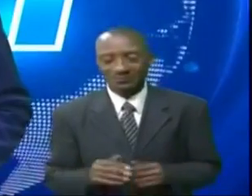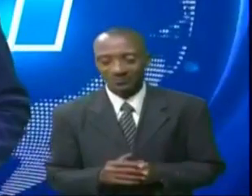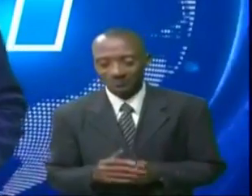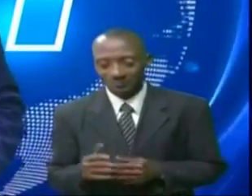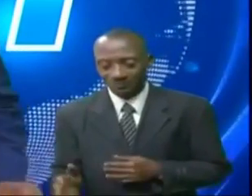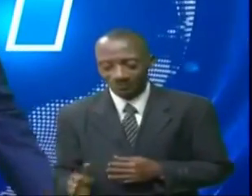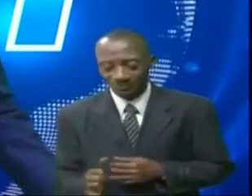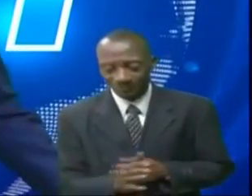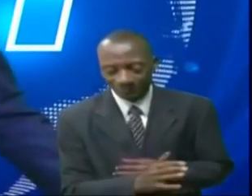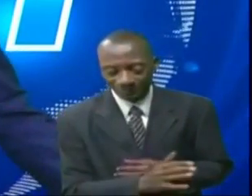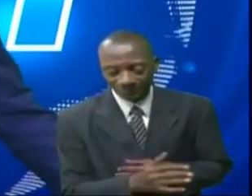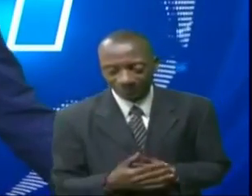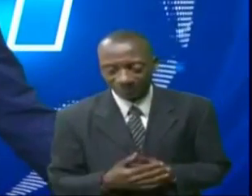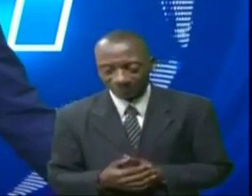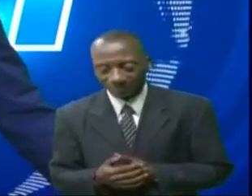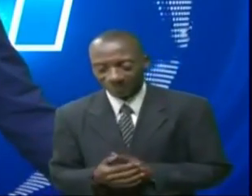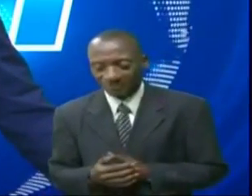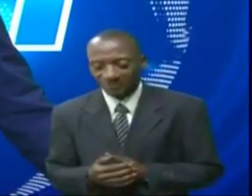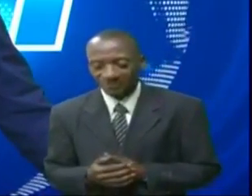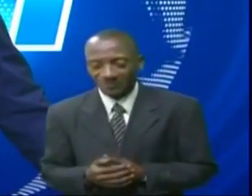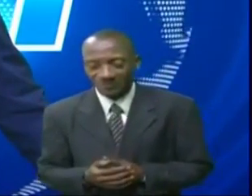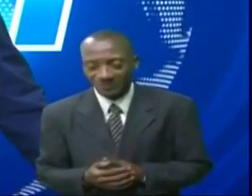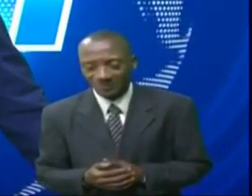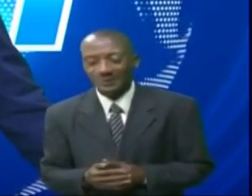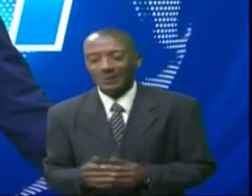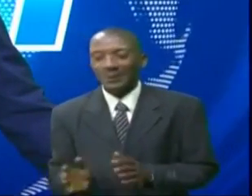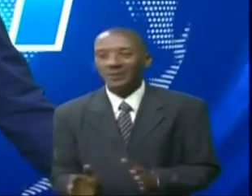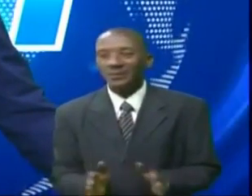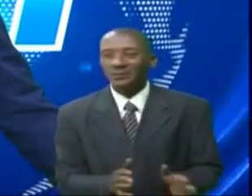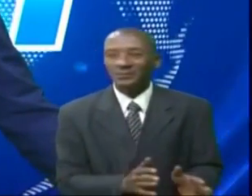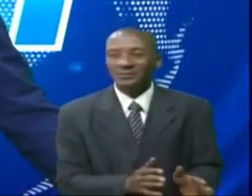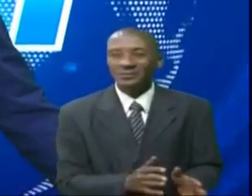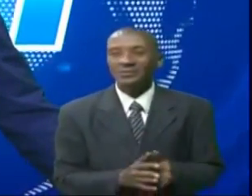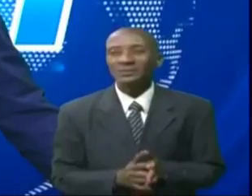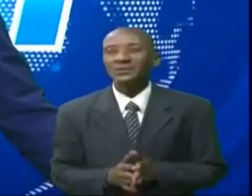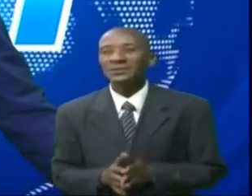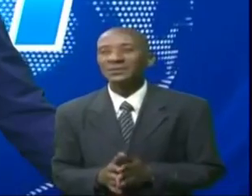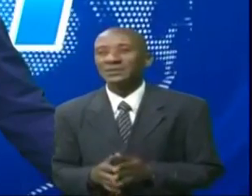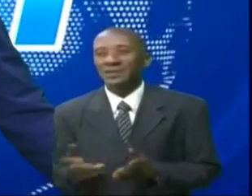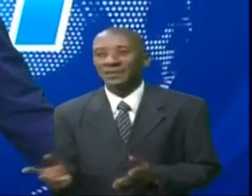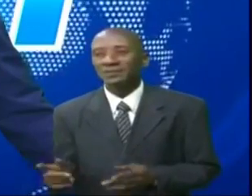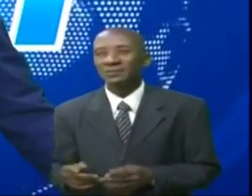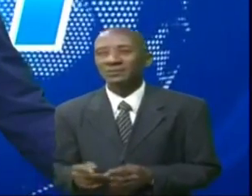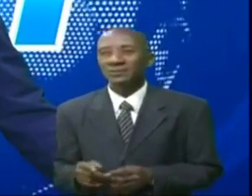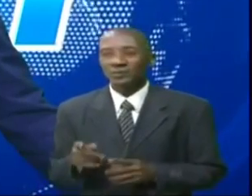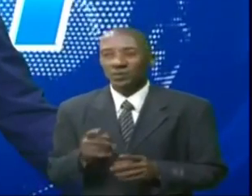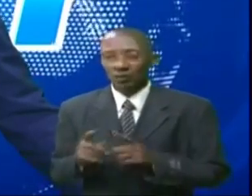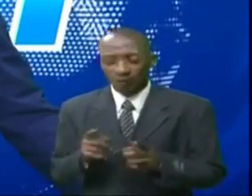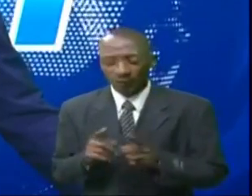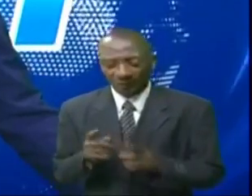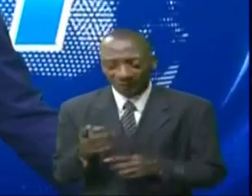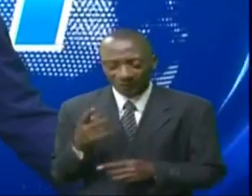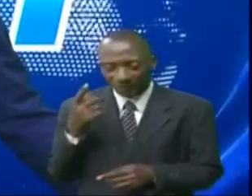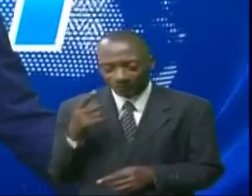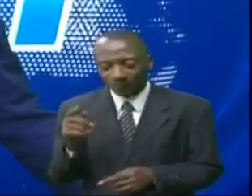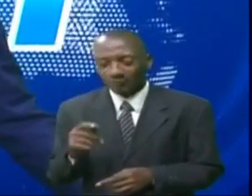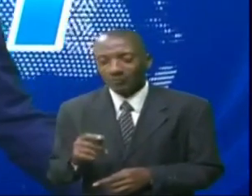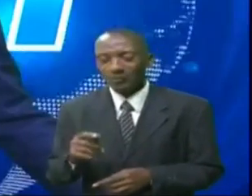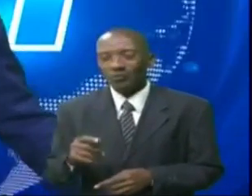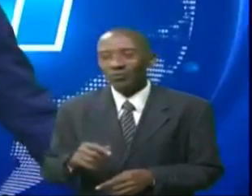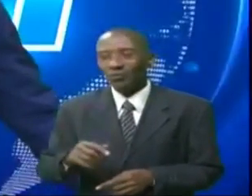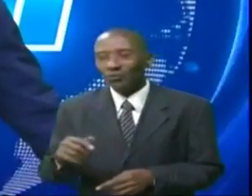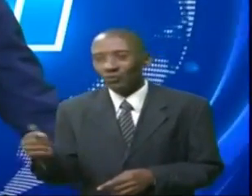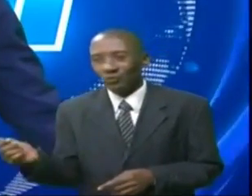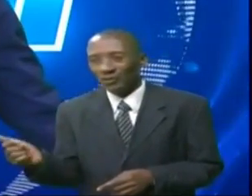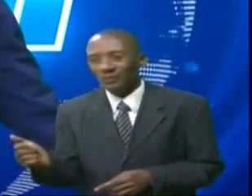L'UDPS section Mamayemo a porté son soutien à l'un des cadres de ses partis politiques, Socrate Moubengaï. Ces derniers se proposent de